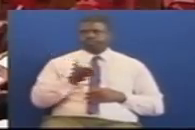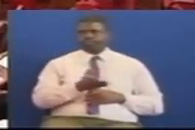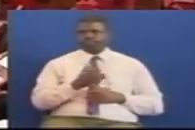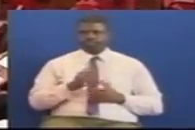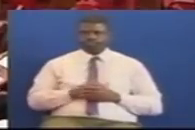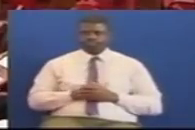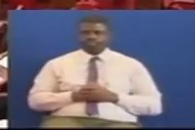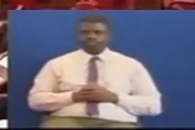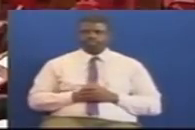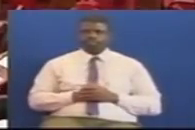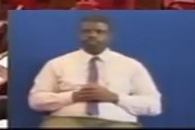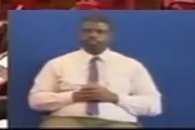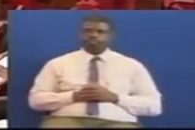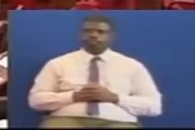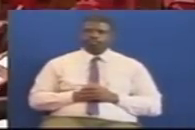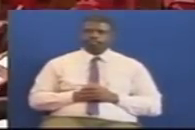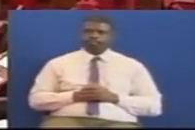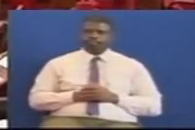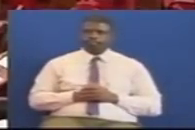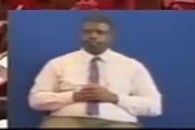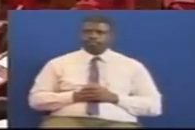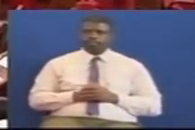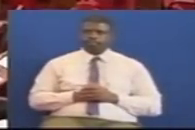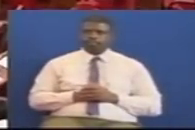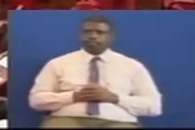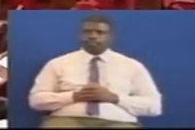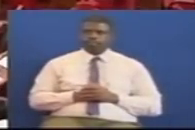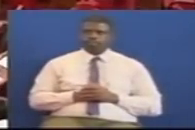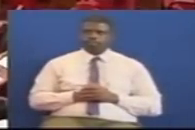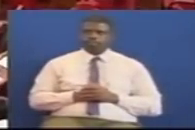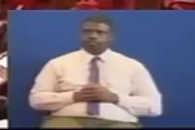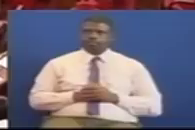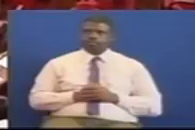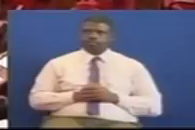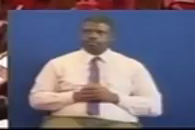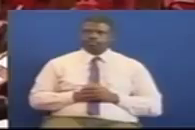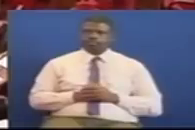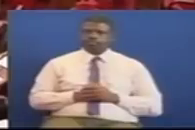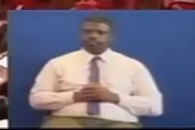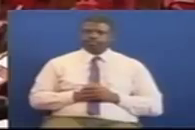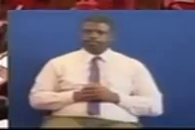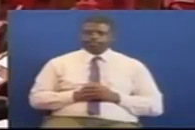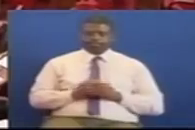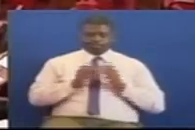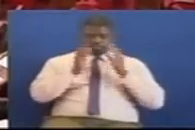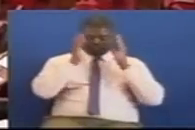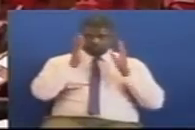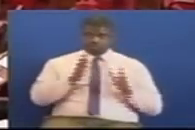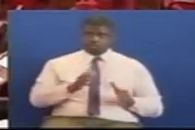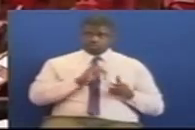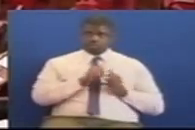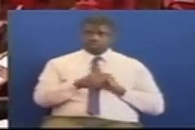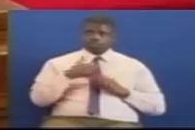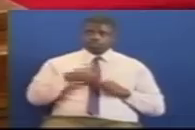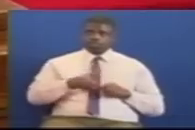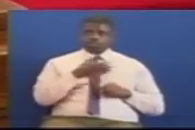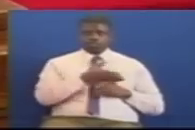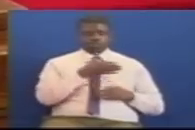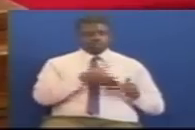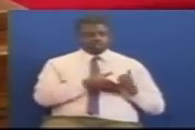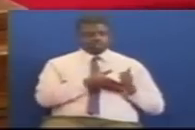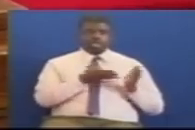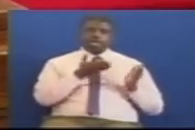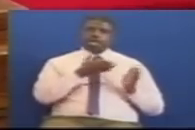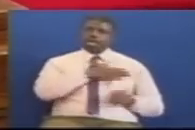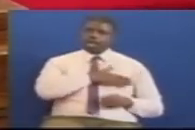ujenzi utakamilika? Mheshimiwa mwenyekiti, kwa niaba ya waziri wa ujenzi, uchukuzi na mawasiliano, naomba nijibu swali